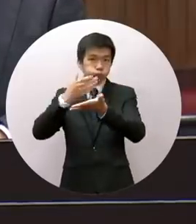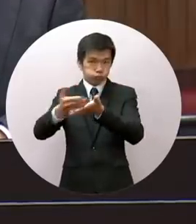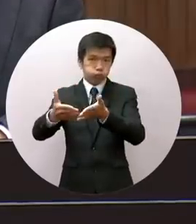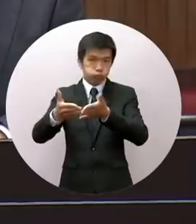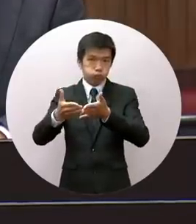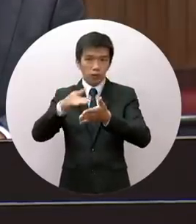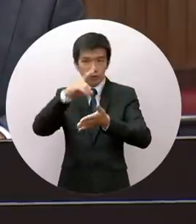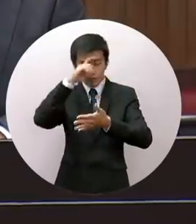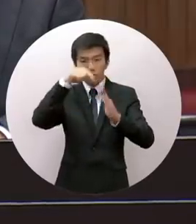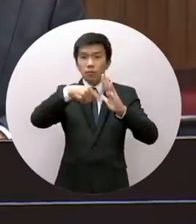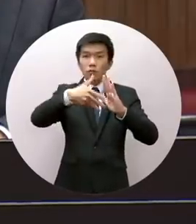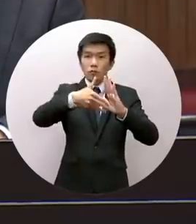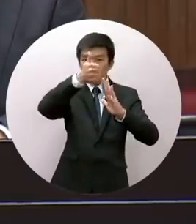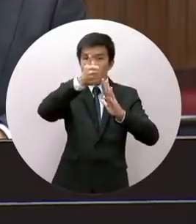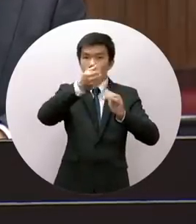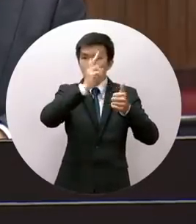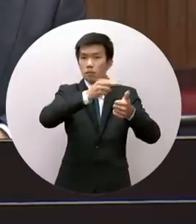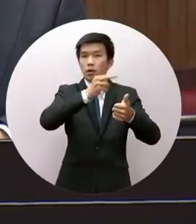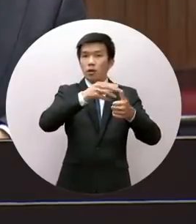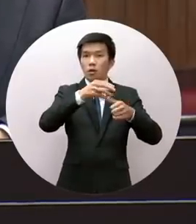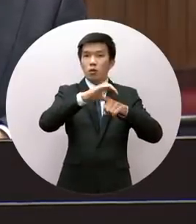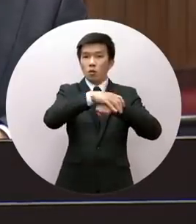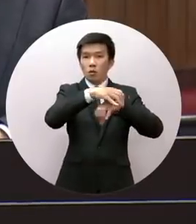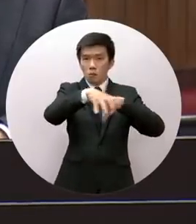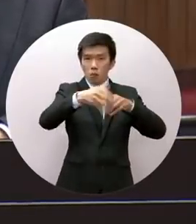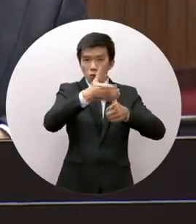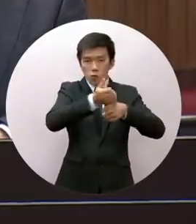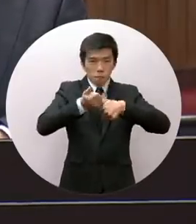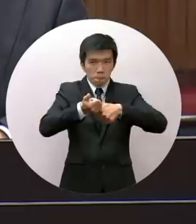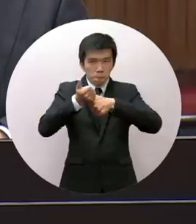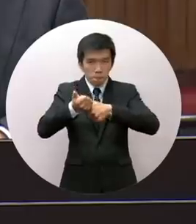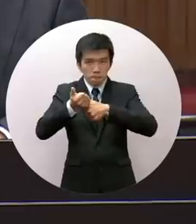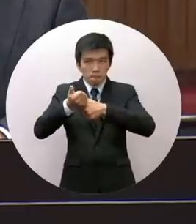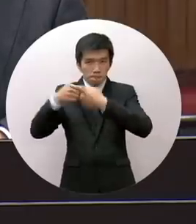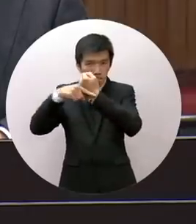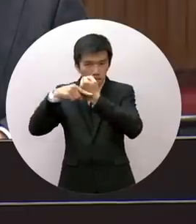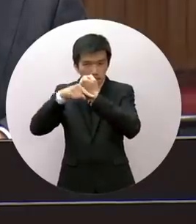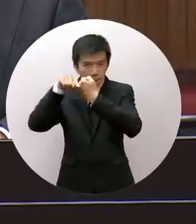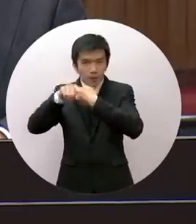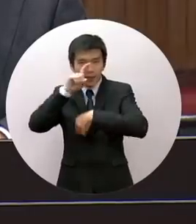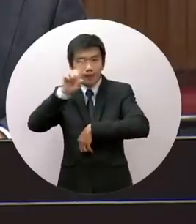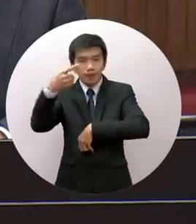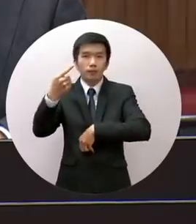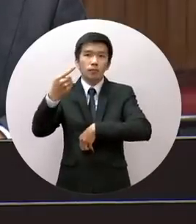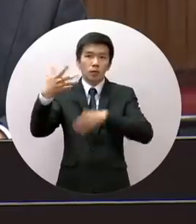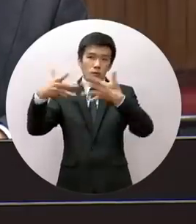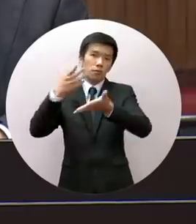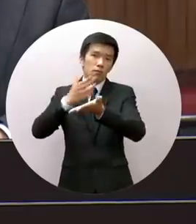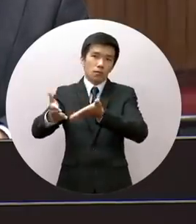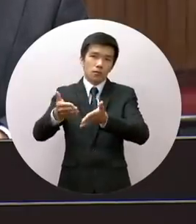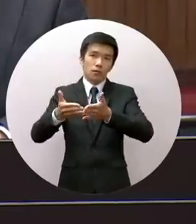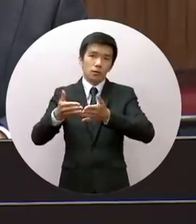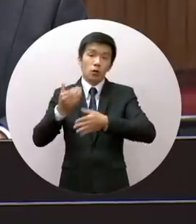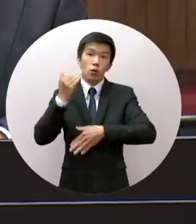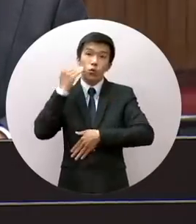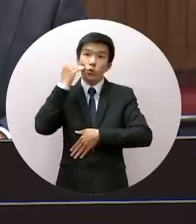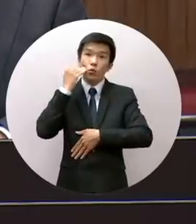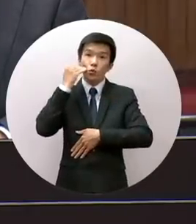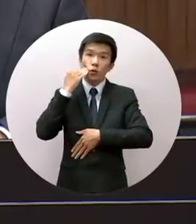快去除，要求环保署彻底查明，解决空气污染。 好， 如果真的能够